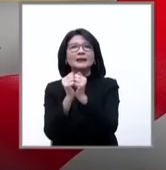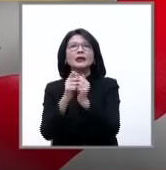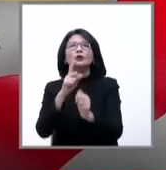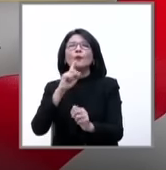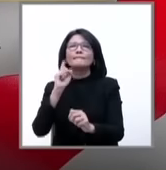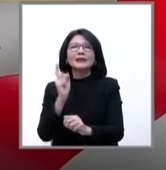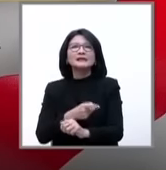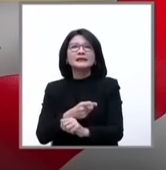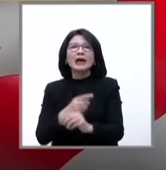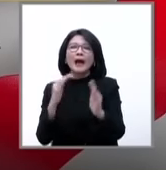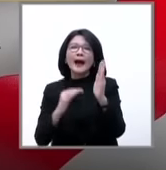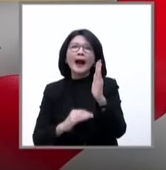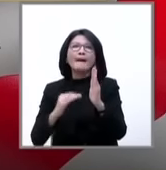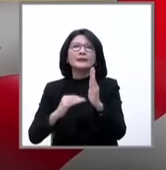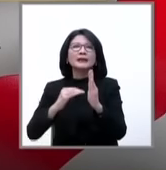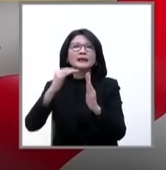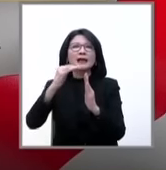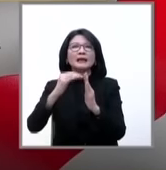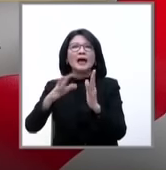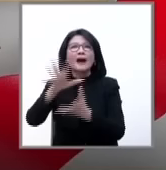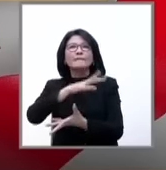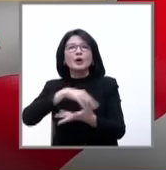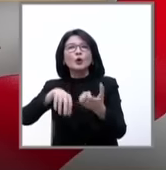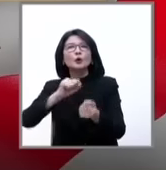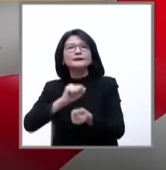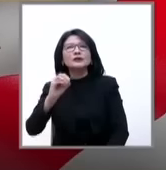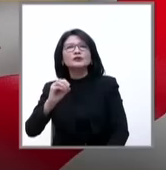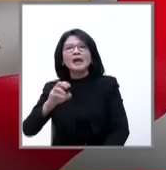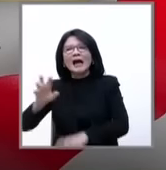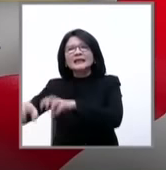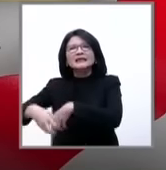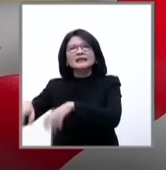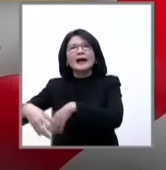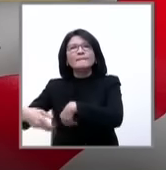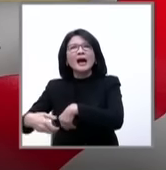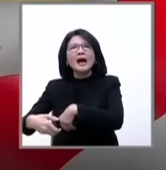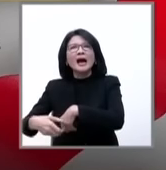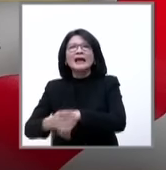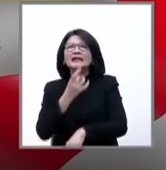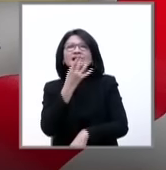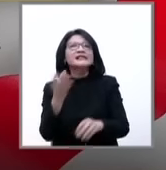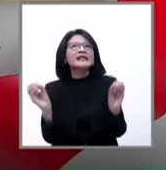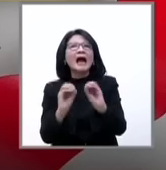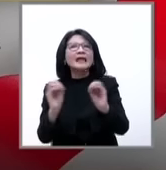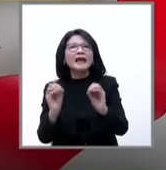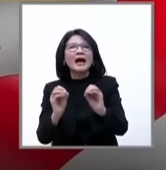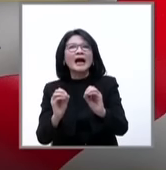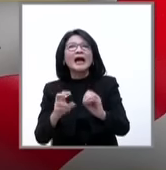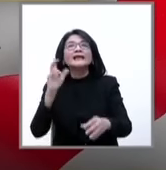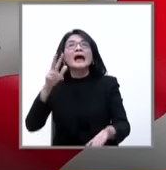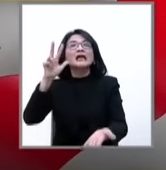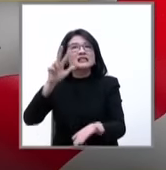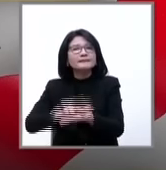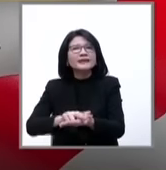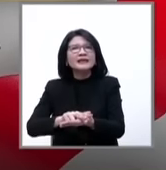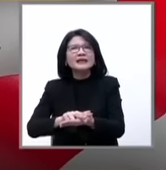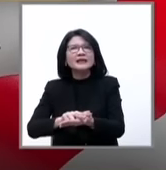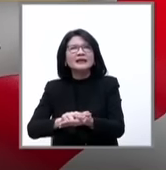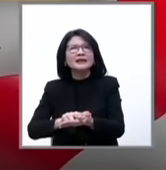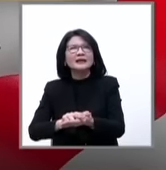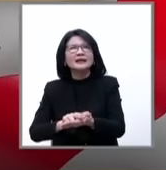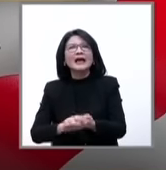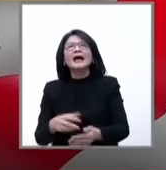memimpin dengan pernyataan, bergeser ke arah memimpin dengan pertanyaan. Karena